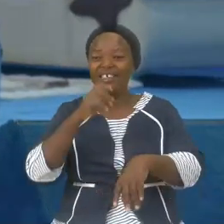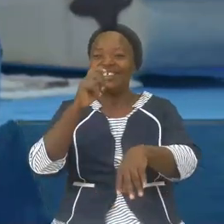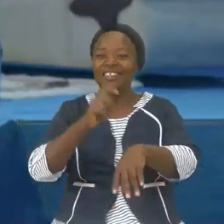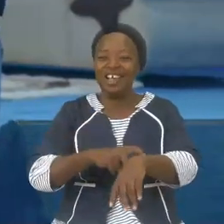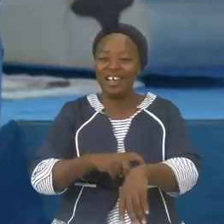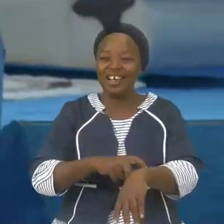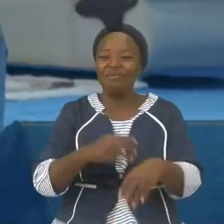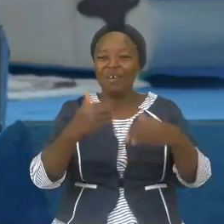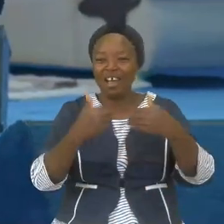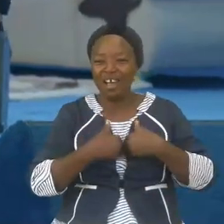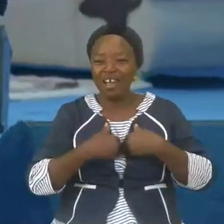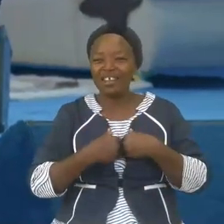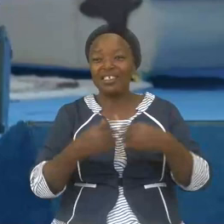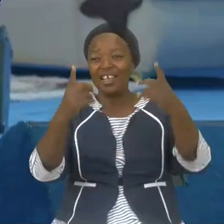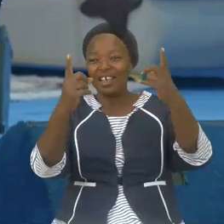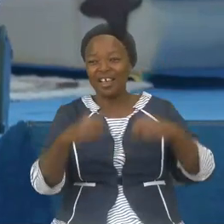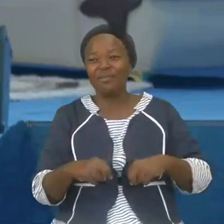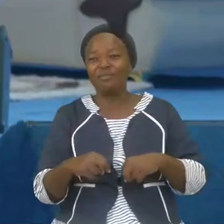Mon heure sonne,